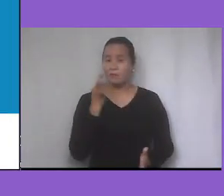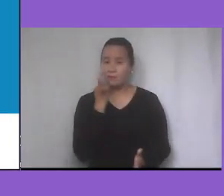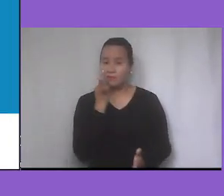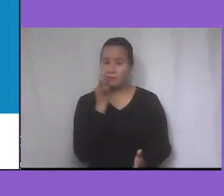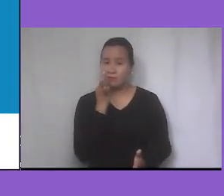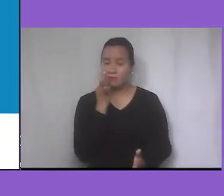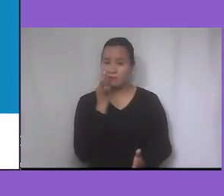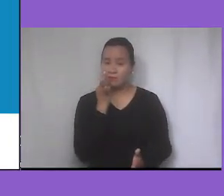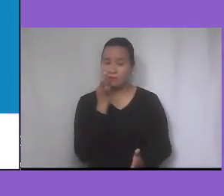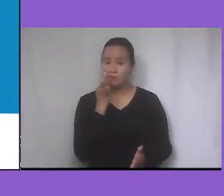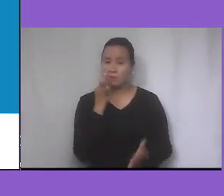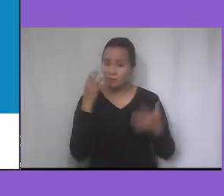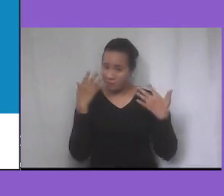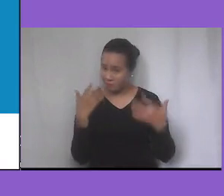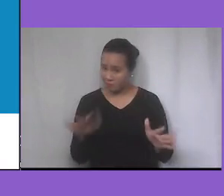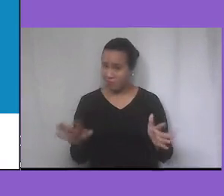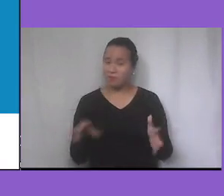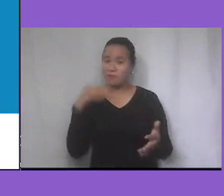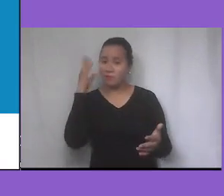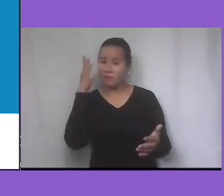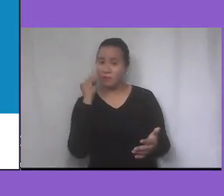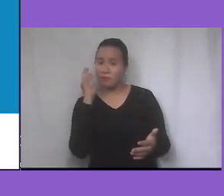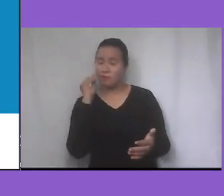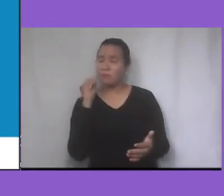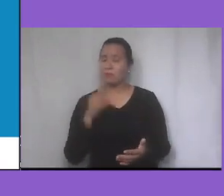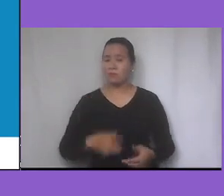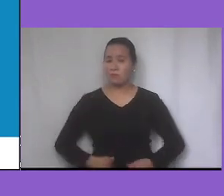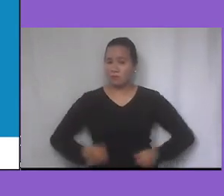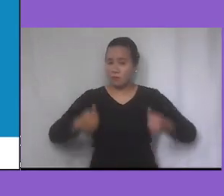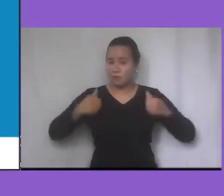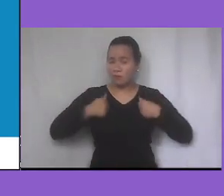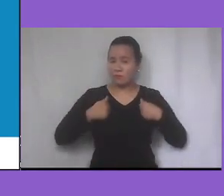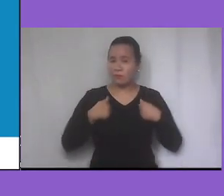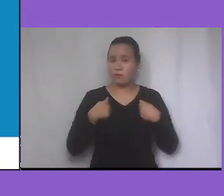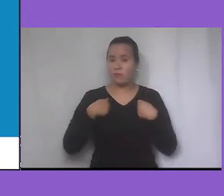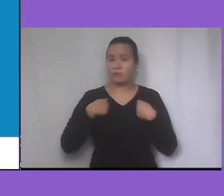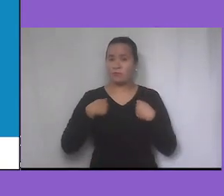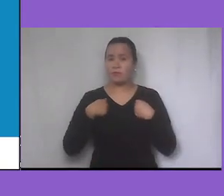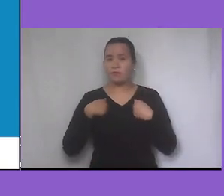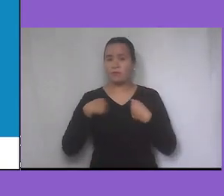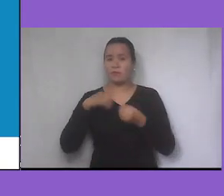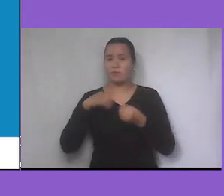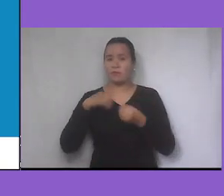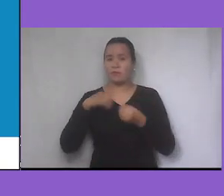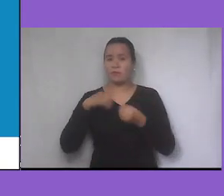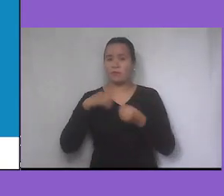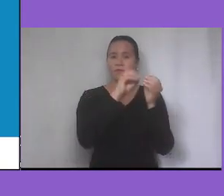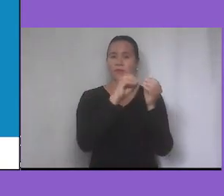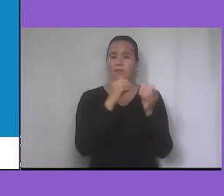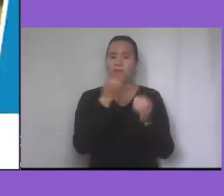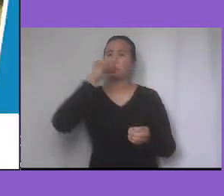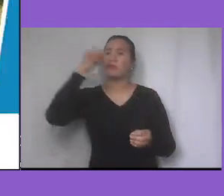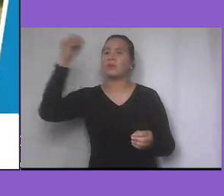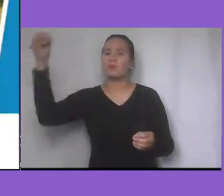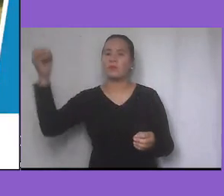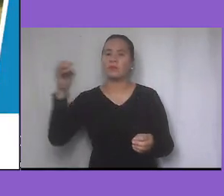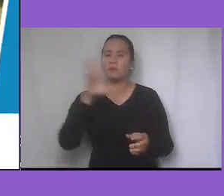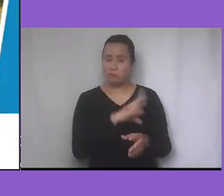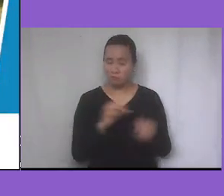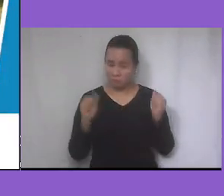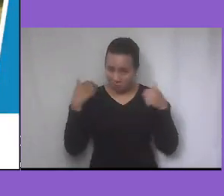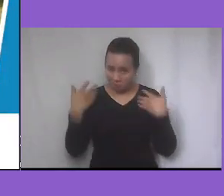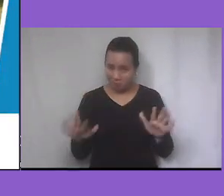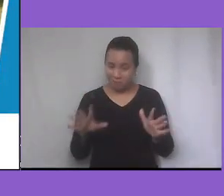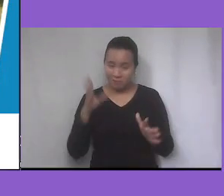bang maligo sa bula? Opo, nasubukan ko na yan. Nasubukan mo na bang humanap ng isang Easter egg? Opo, nasubukan ko na